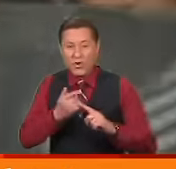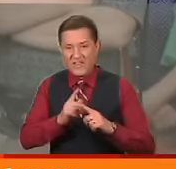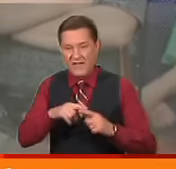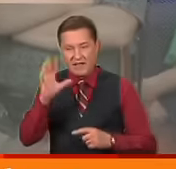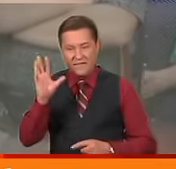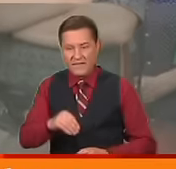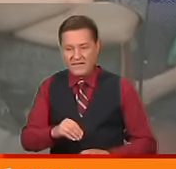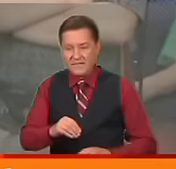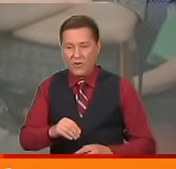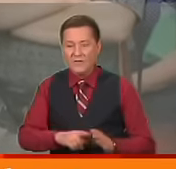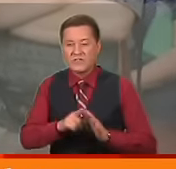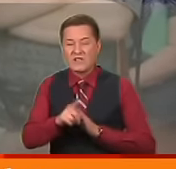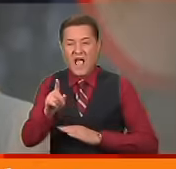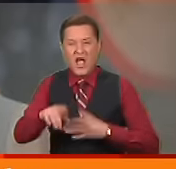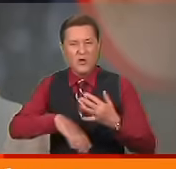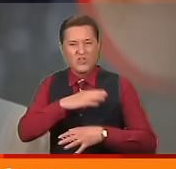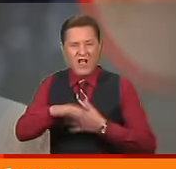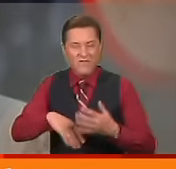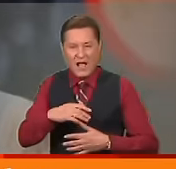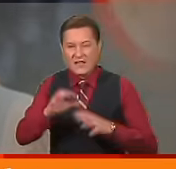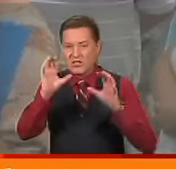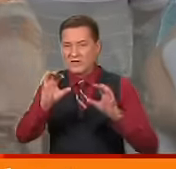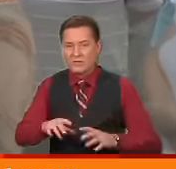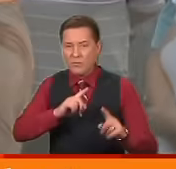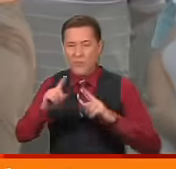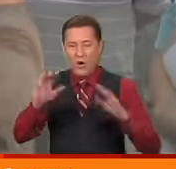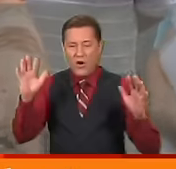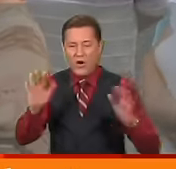одразу зчиняють гвалт, мовляв, збори незаконні.